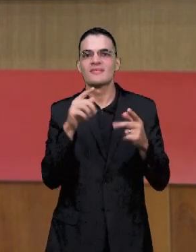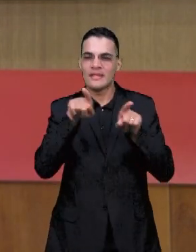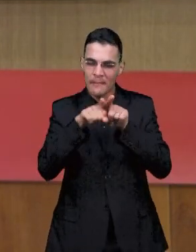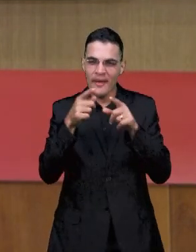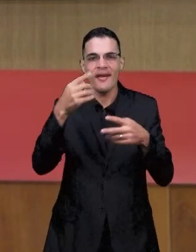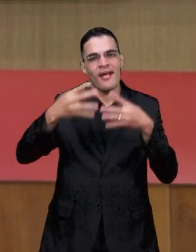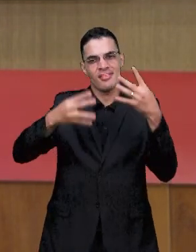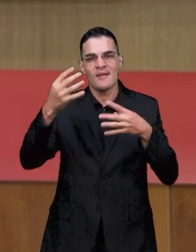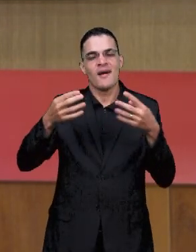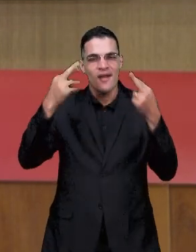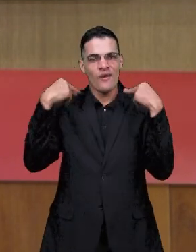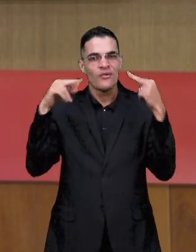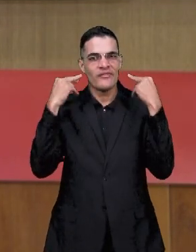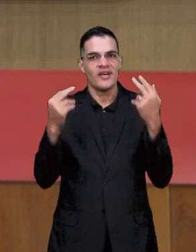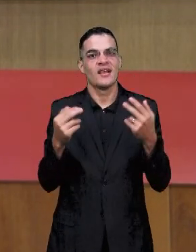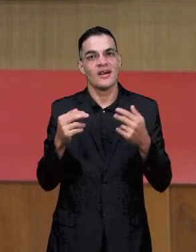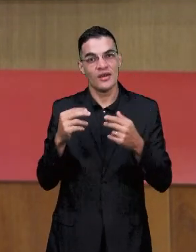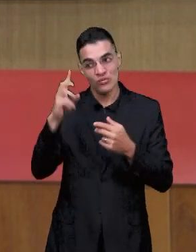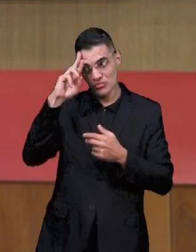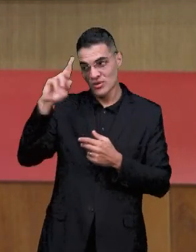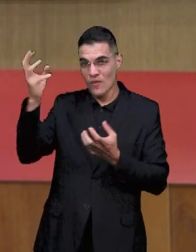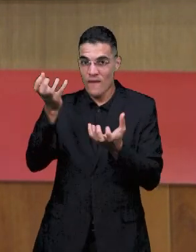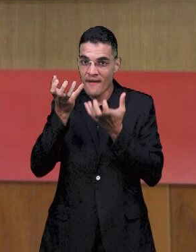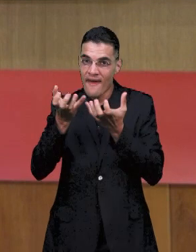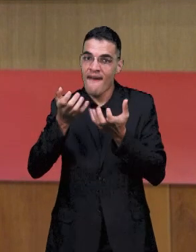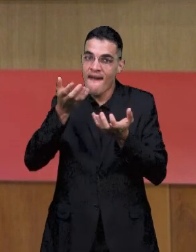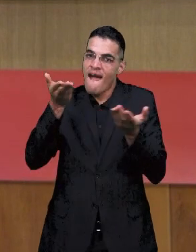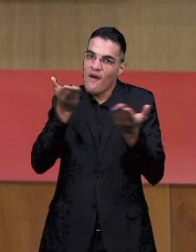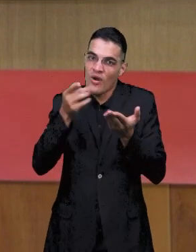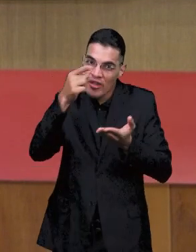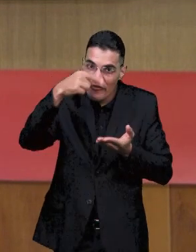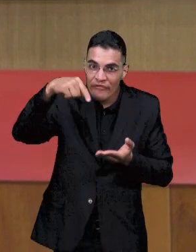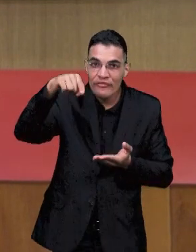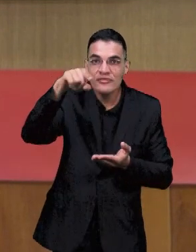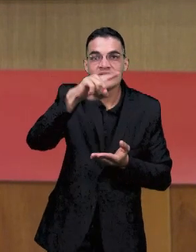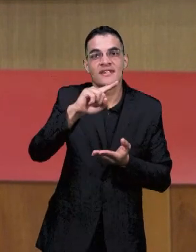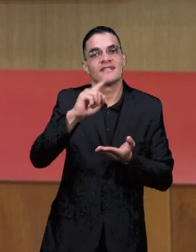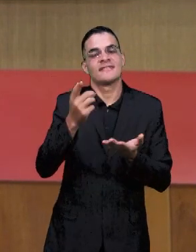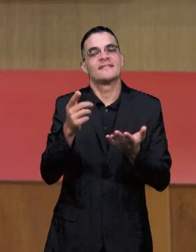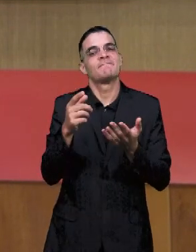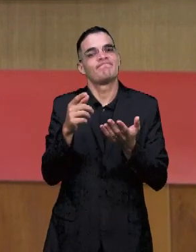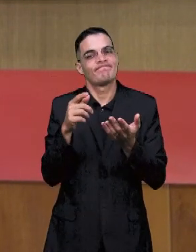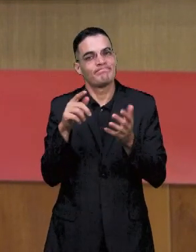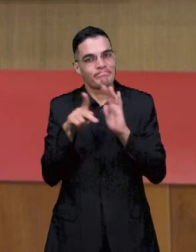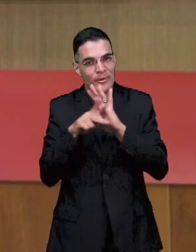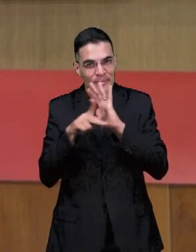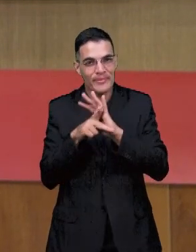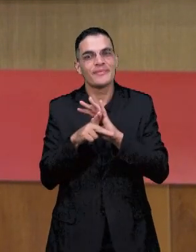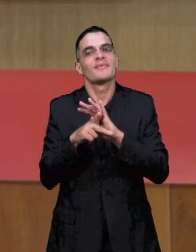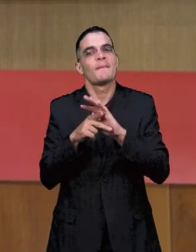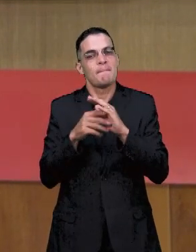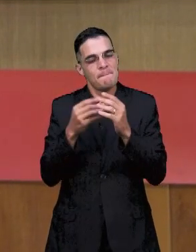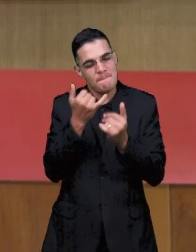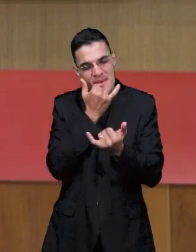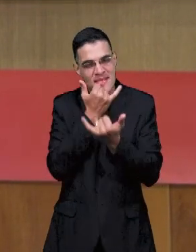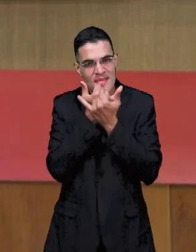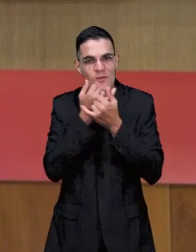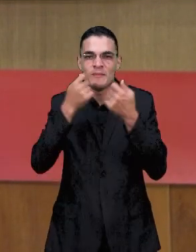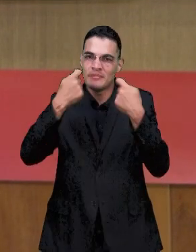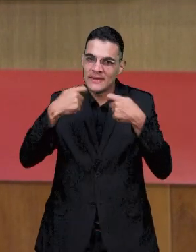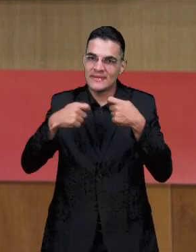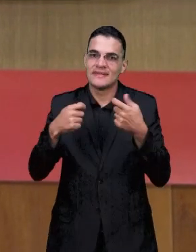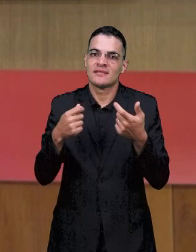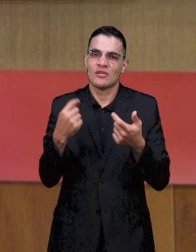Давайте помолимся, что Господь да помог вам простить. Прощение – это труд благодати. Мы